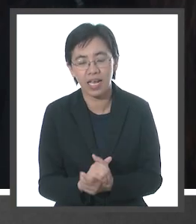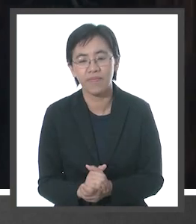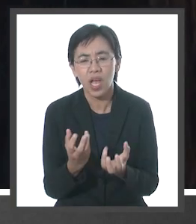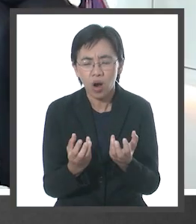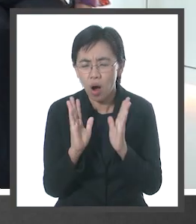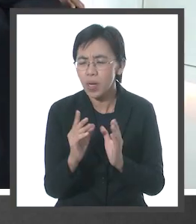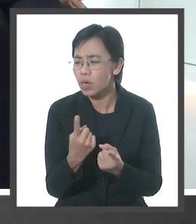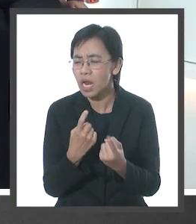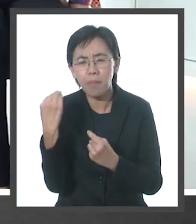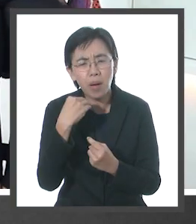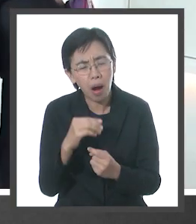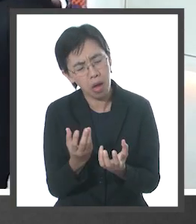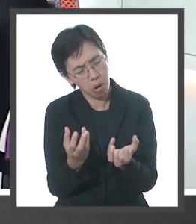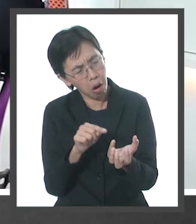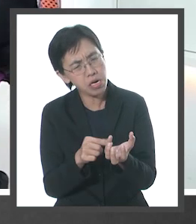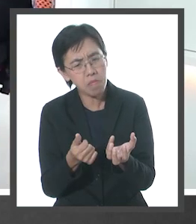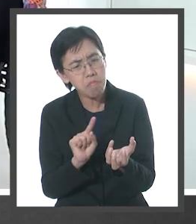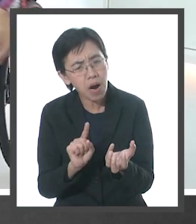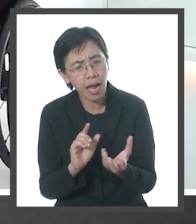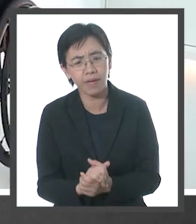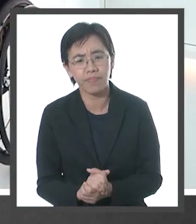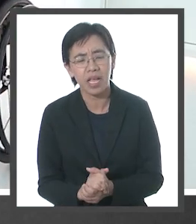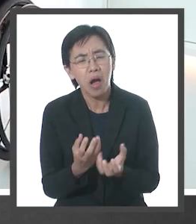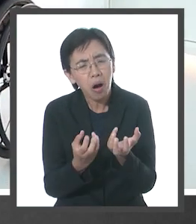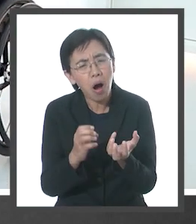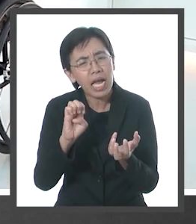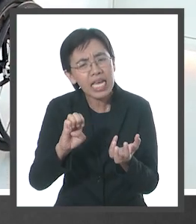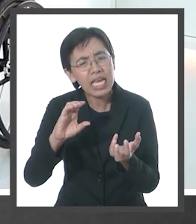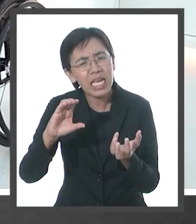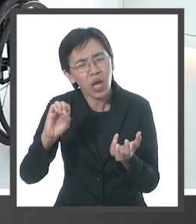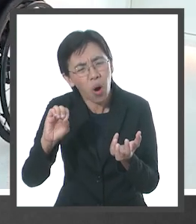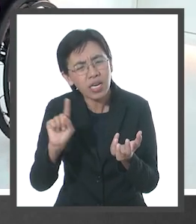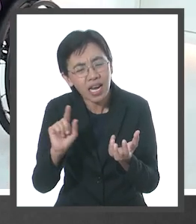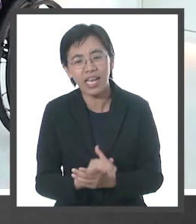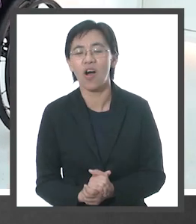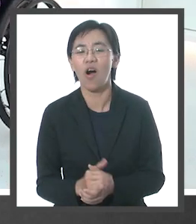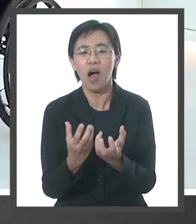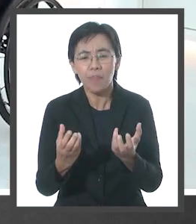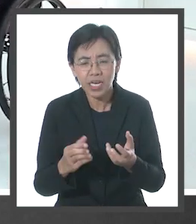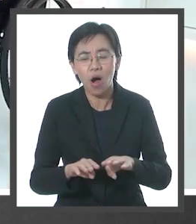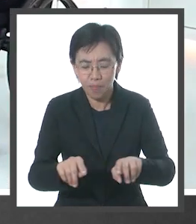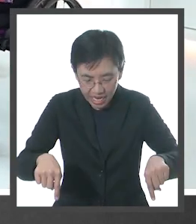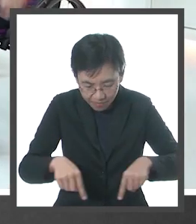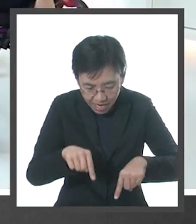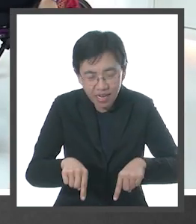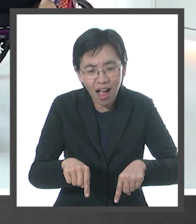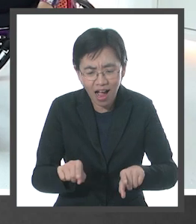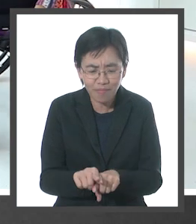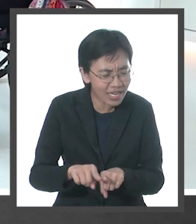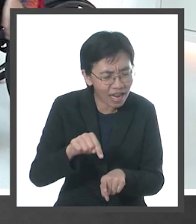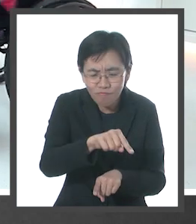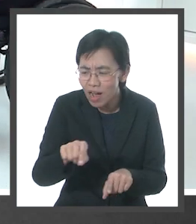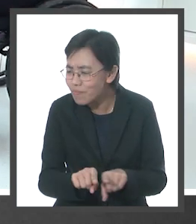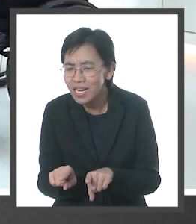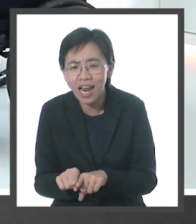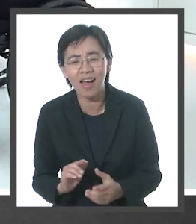คำถามว่าEco ยังไงหรอเราก็จริงๆ ก็อย่างเงี้ยอย่างมันก็เป็นกระเบื้องเหมือนเราเห็นข้างนอกนะ มันดูเหมือนแบบธรรมดาเหมือนผ้